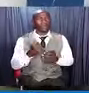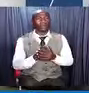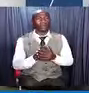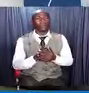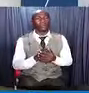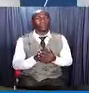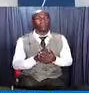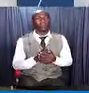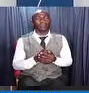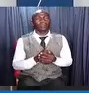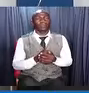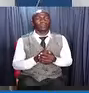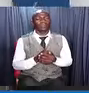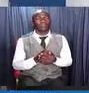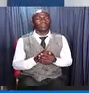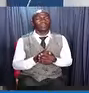permission.